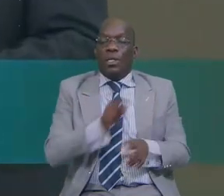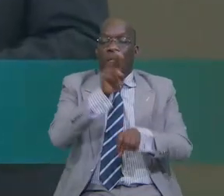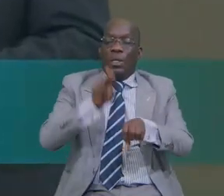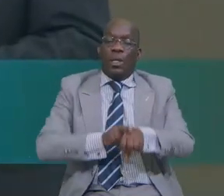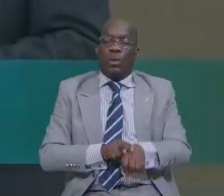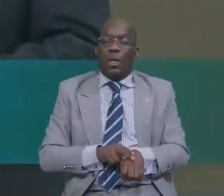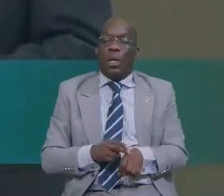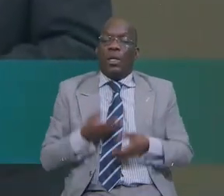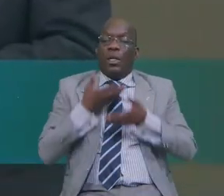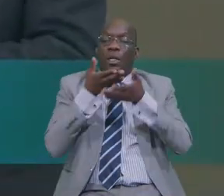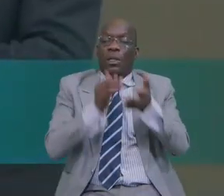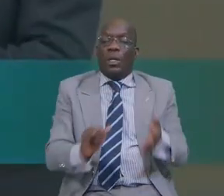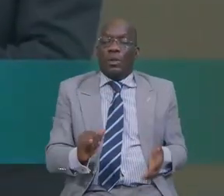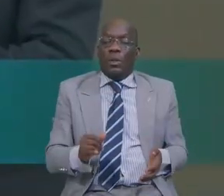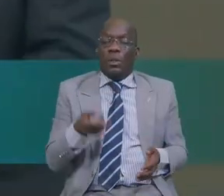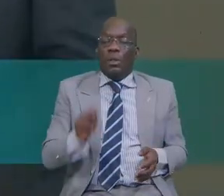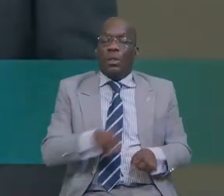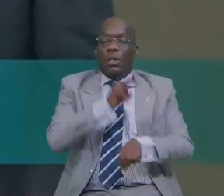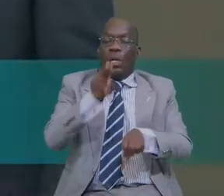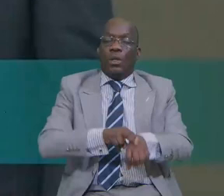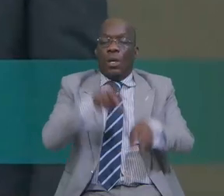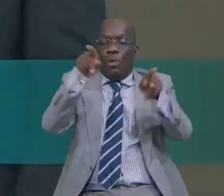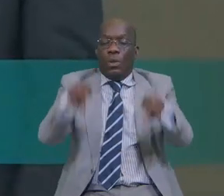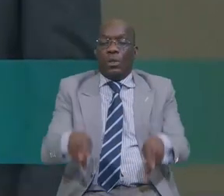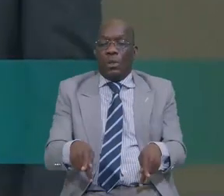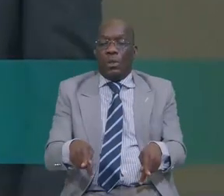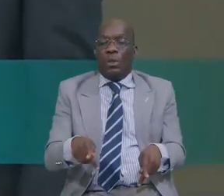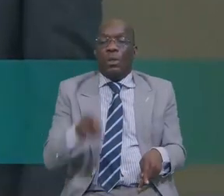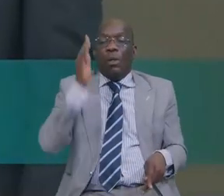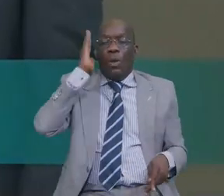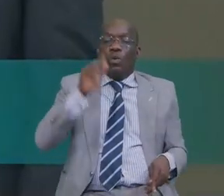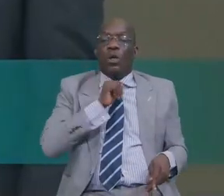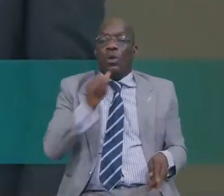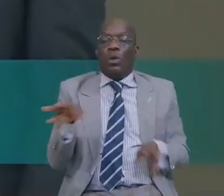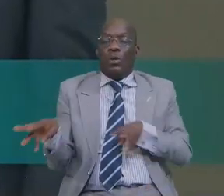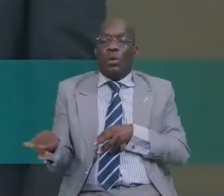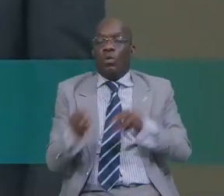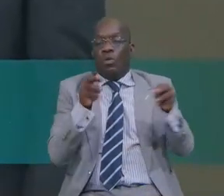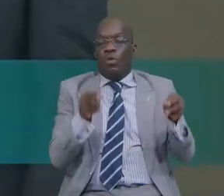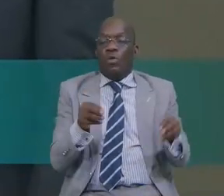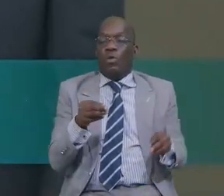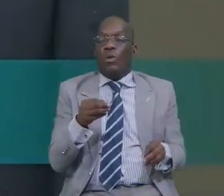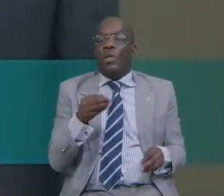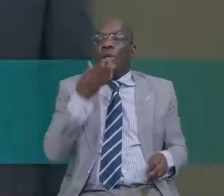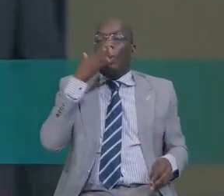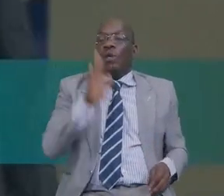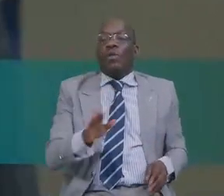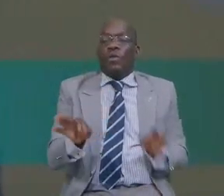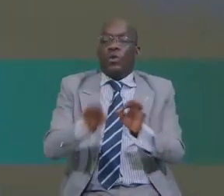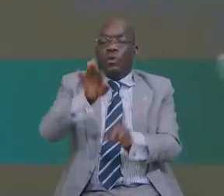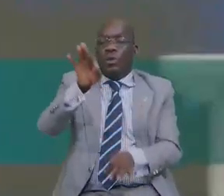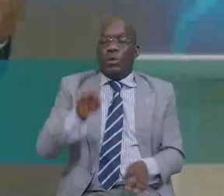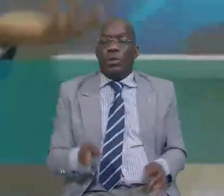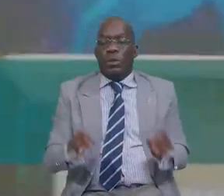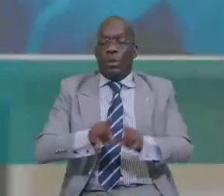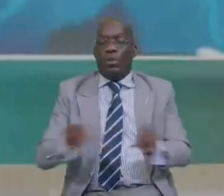Et le cri naturel de la personnalité naturelle ne bouge pas les mauvais